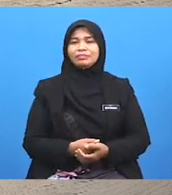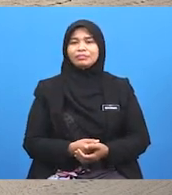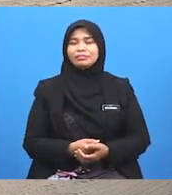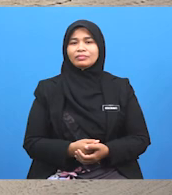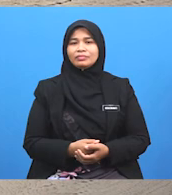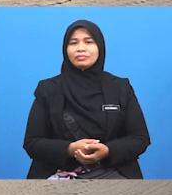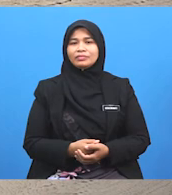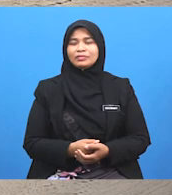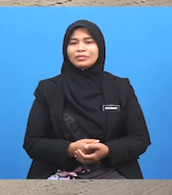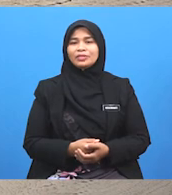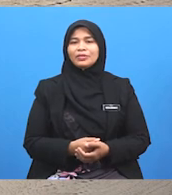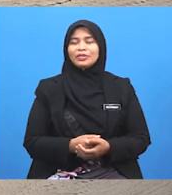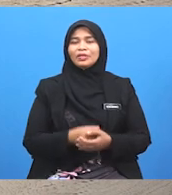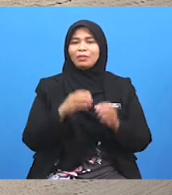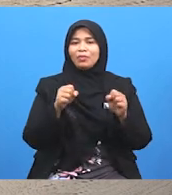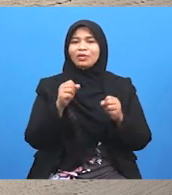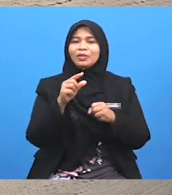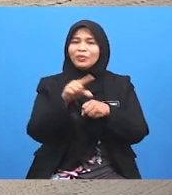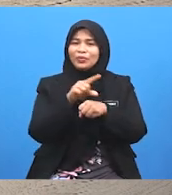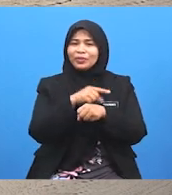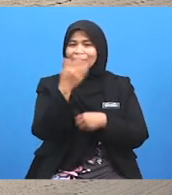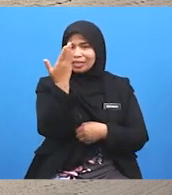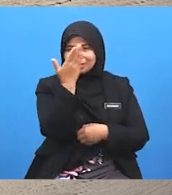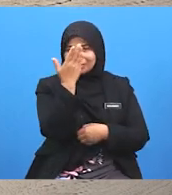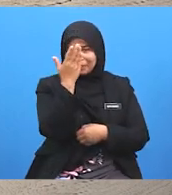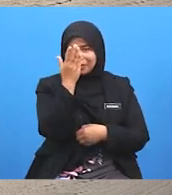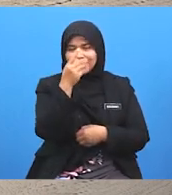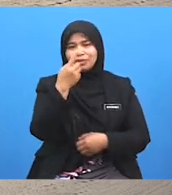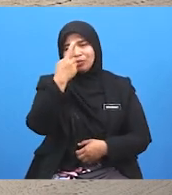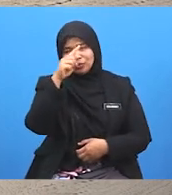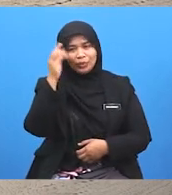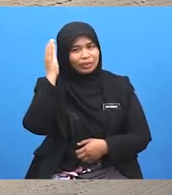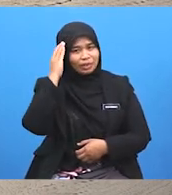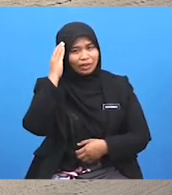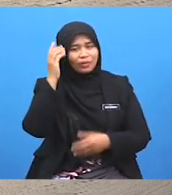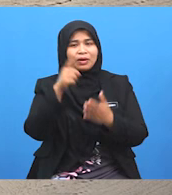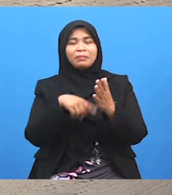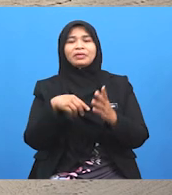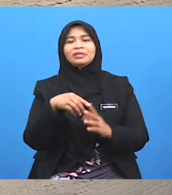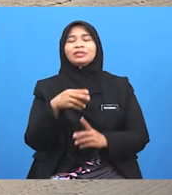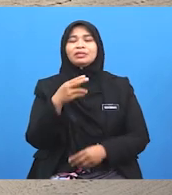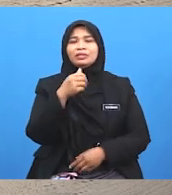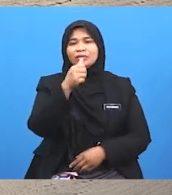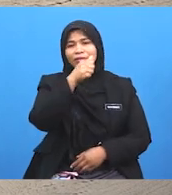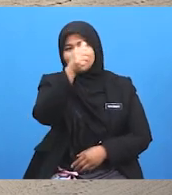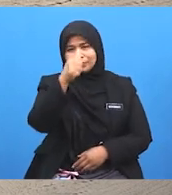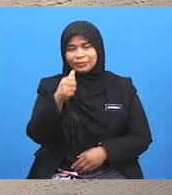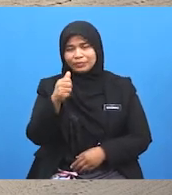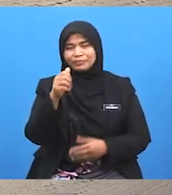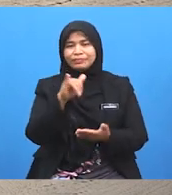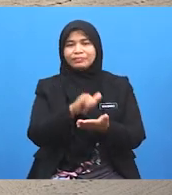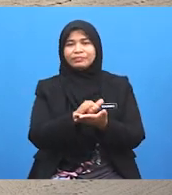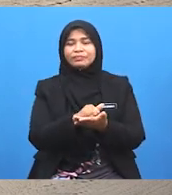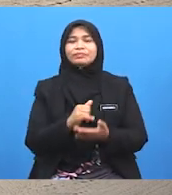menggunakan cermin untuk mengetahui nilai yang kita hendak belajar pada hari ini.